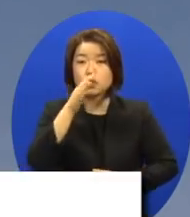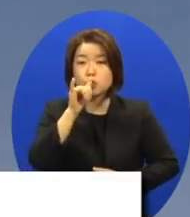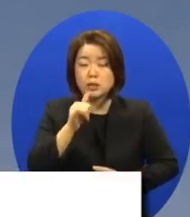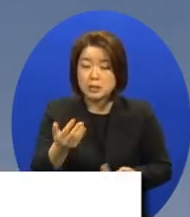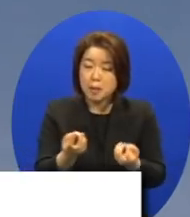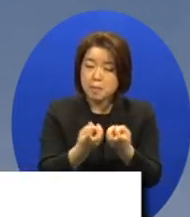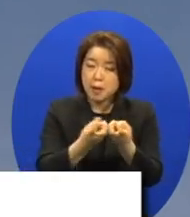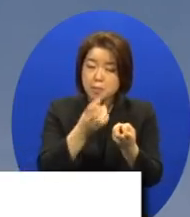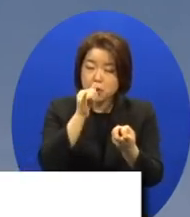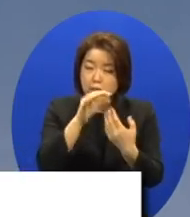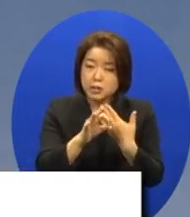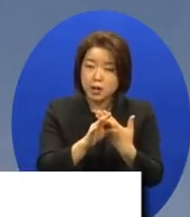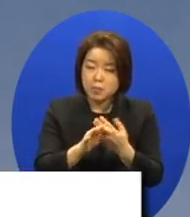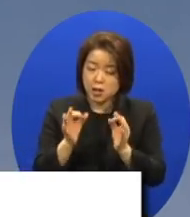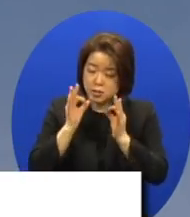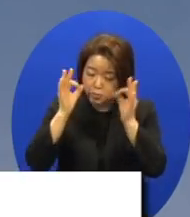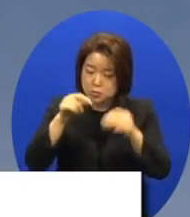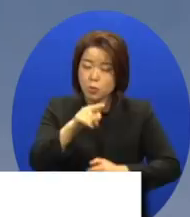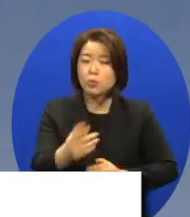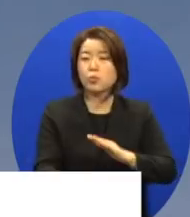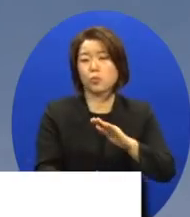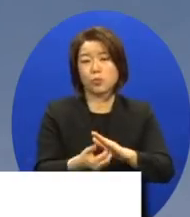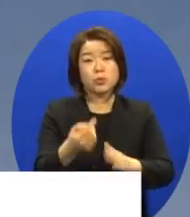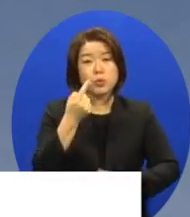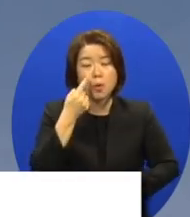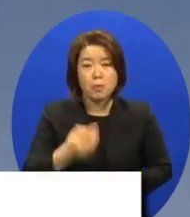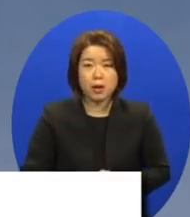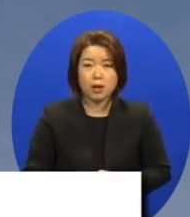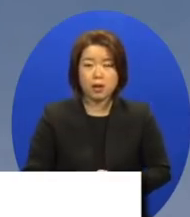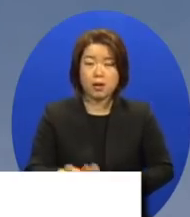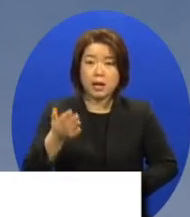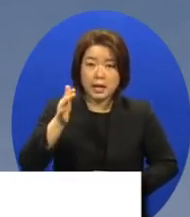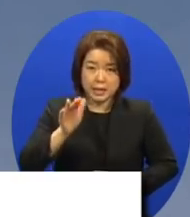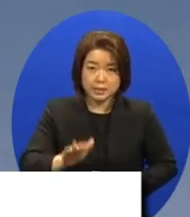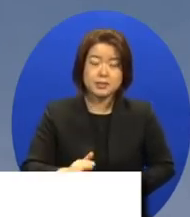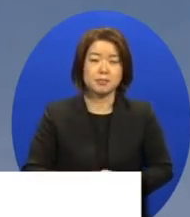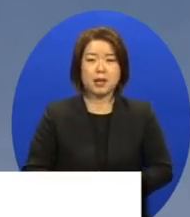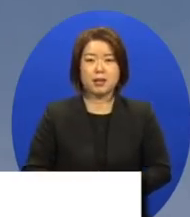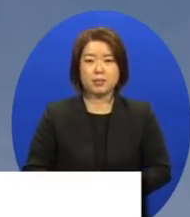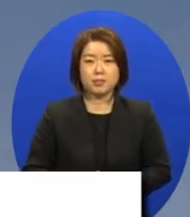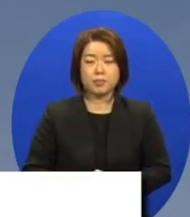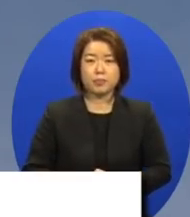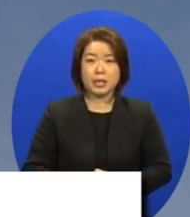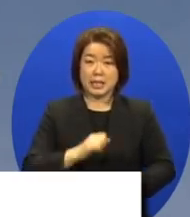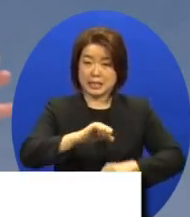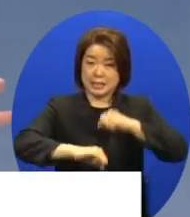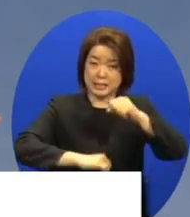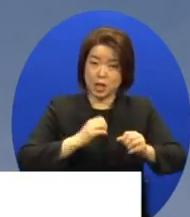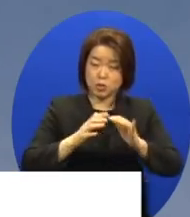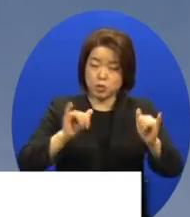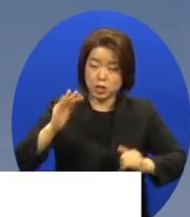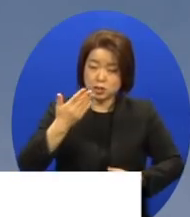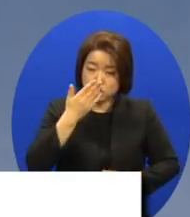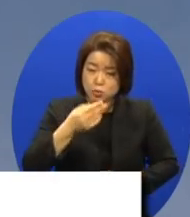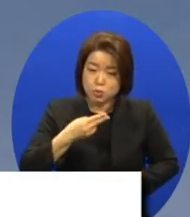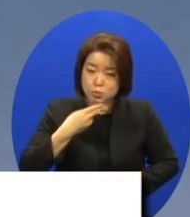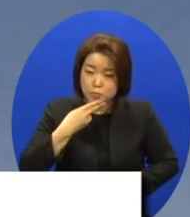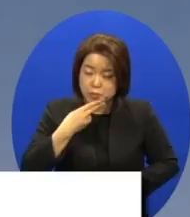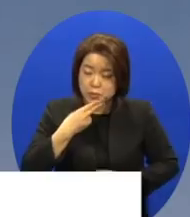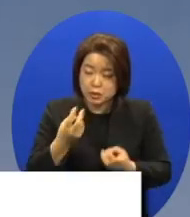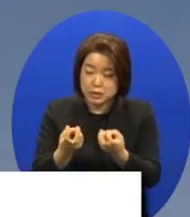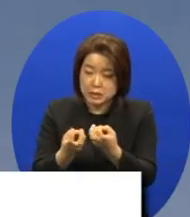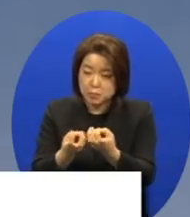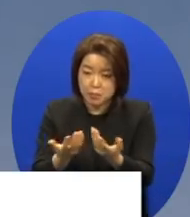힘써서 그걸 이루 십시오 그렇지만 자유 자가 될 수 있는 길이 없어서 그냥